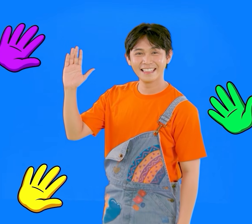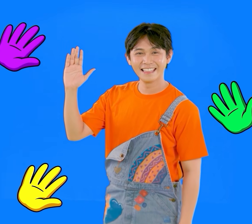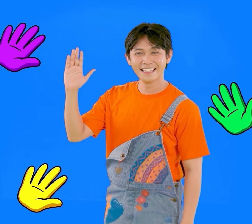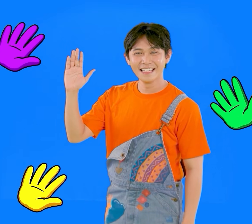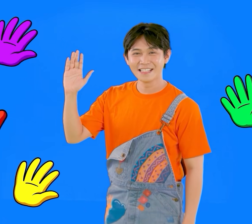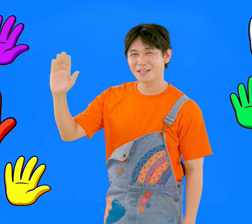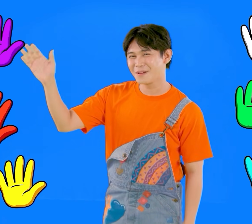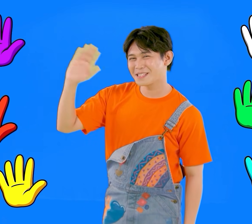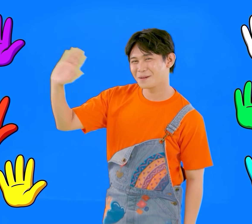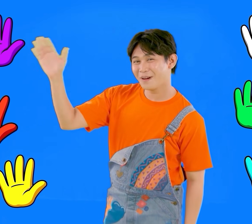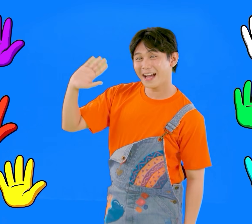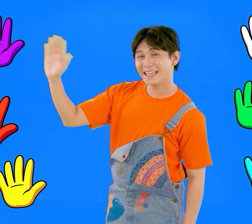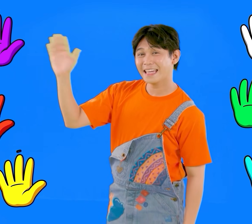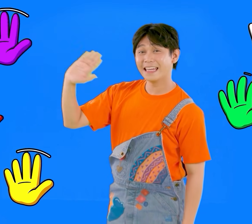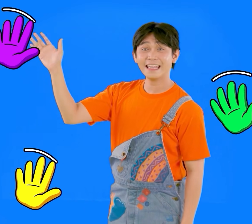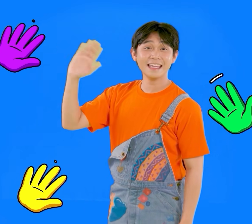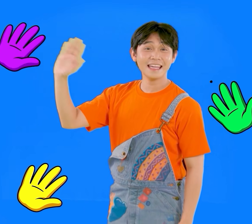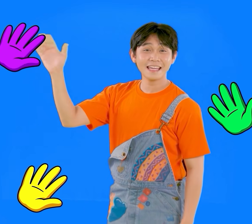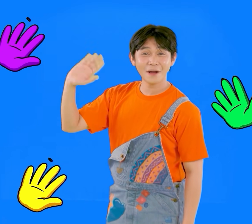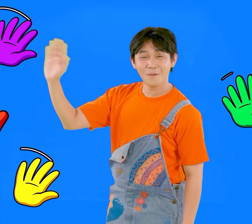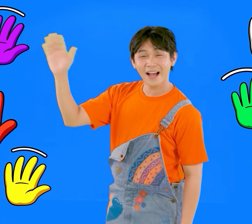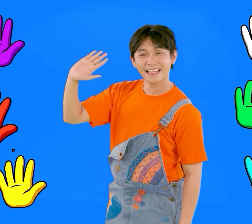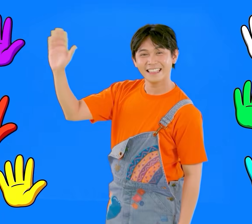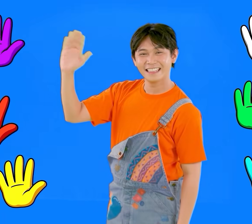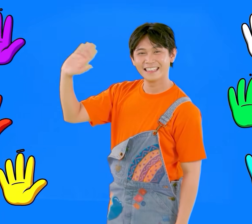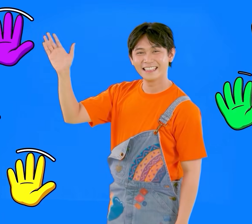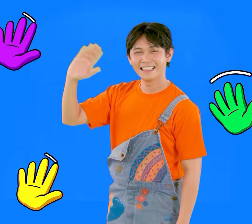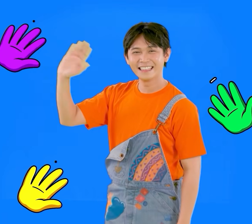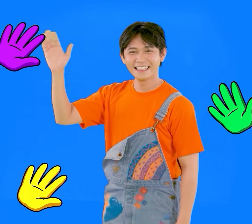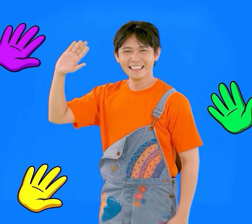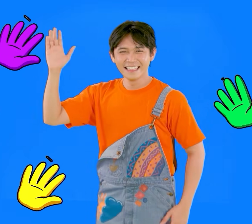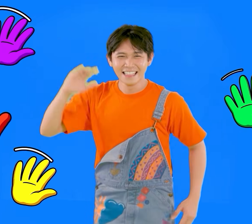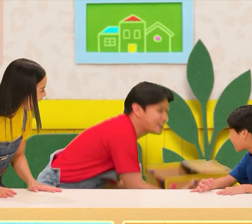kamay, sabay-sabay, ikaw ay